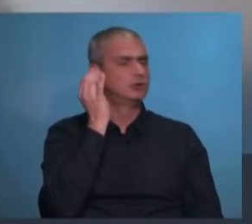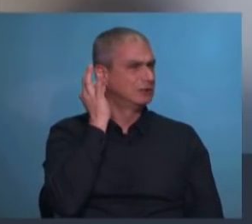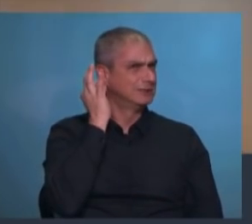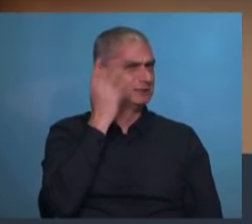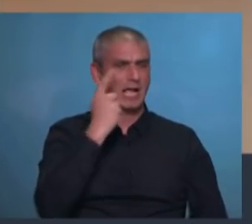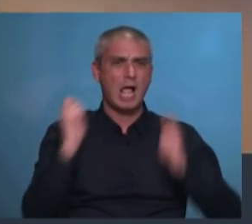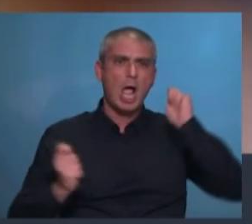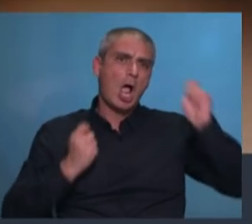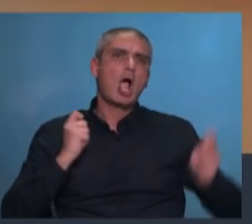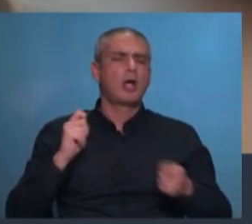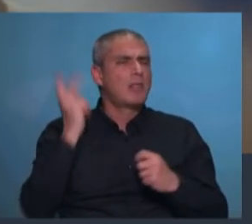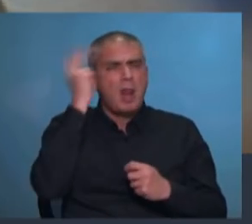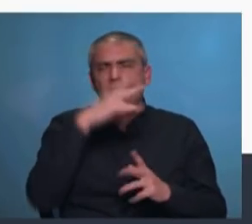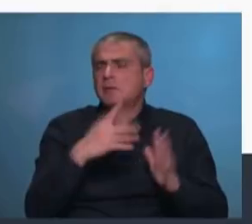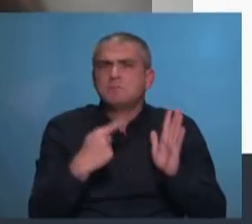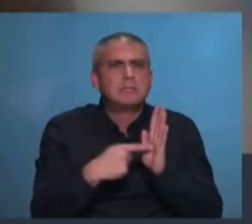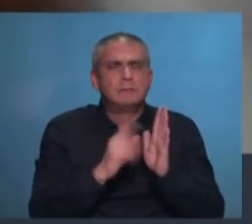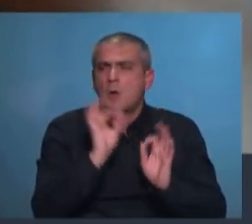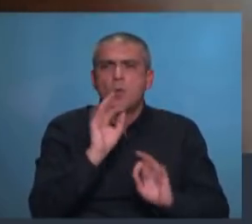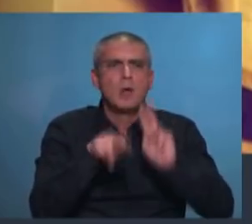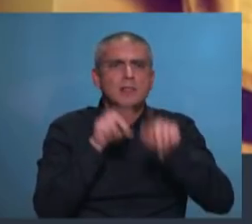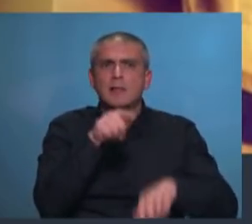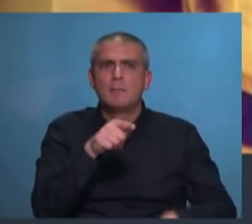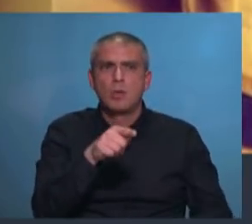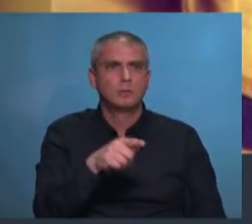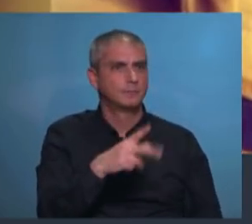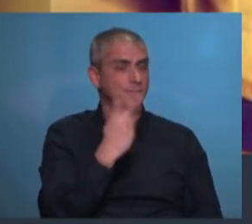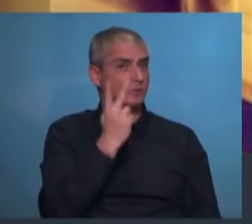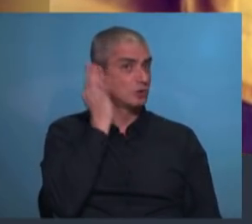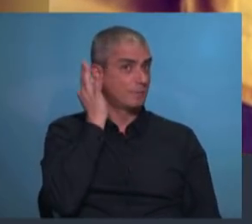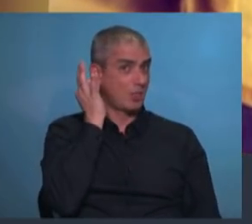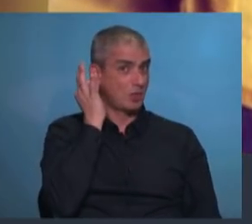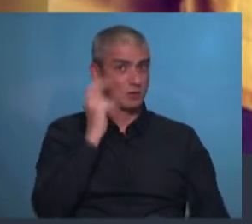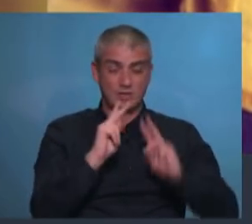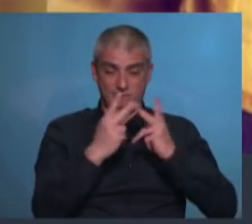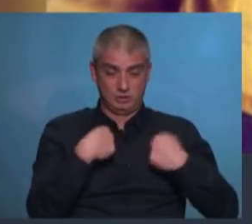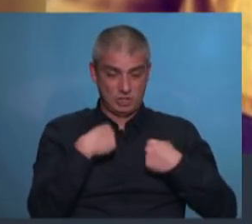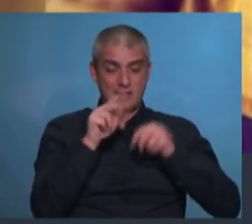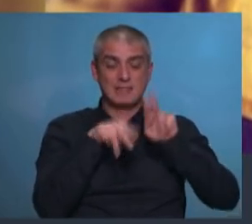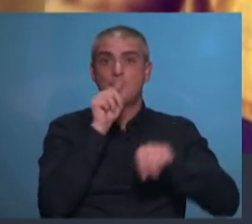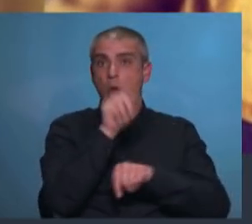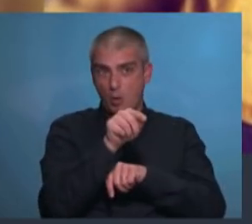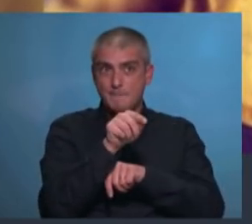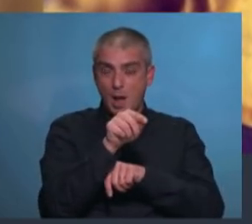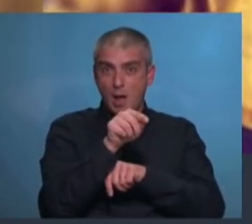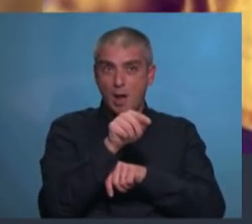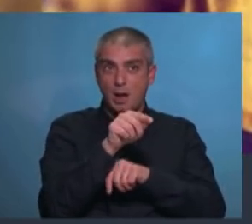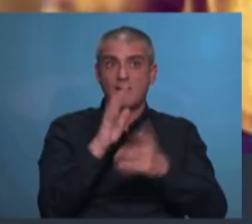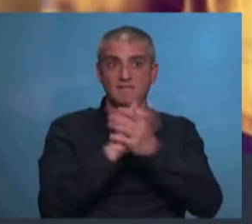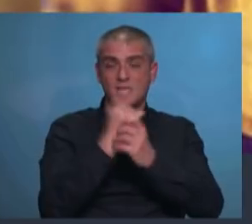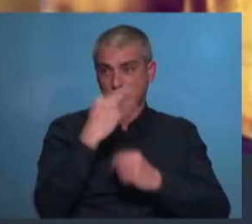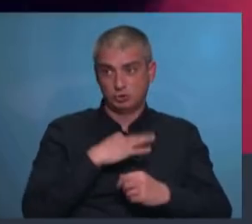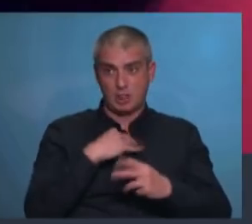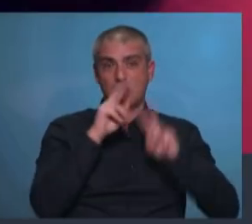במסיבה כדי להבין למה אף אחד לא טיפל בה. שתי בנות מהקבוצה שלי טיפלו בה, דיד